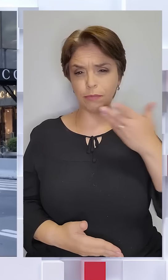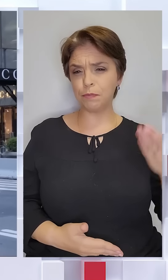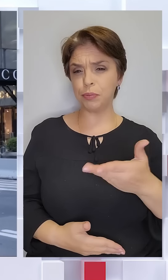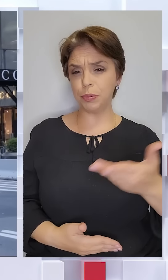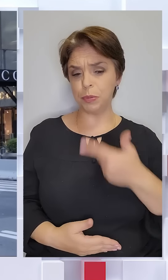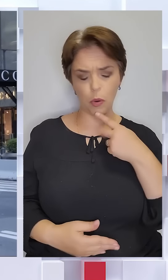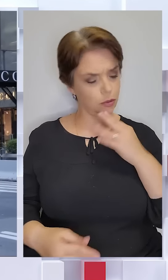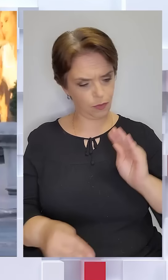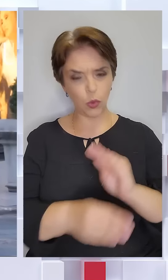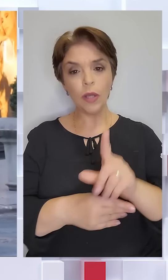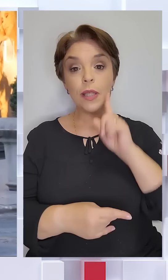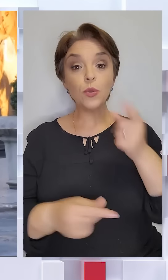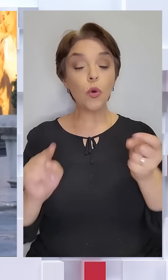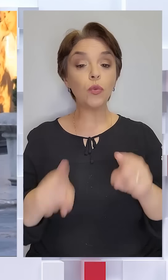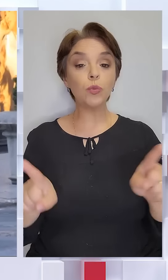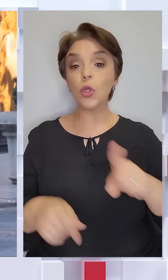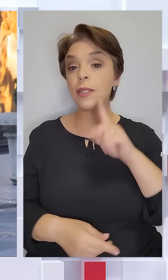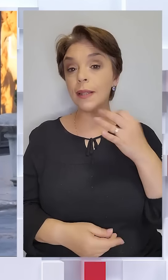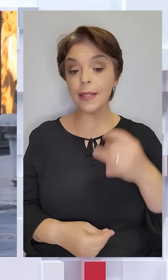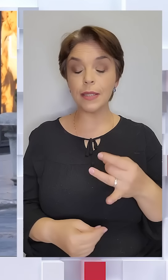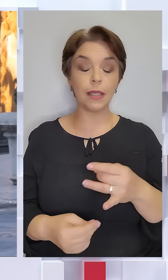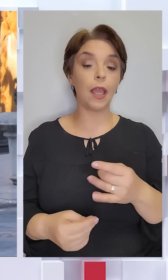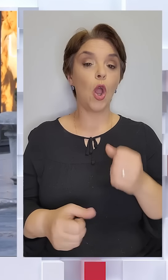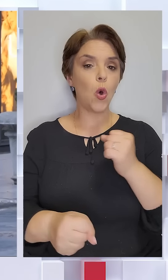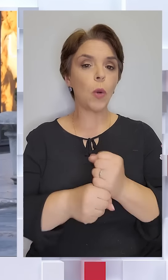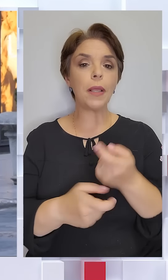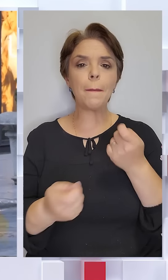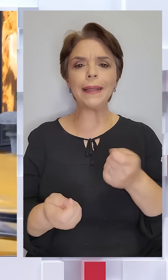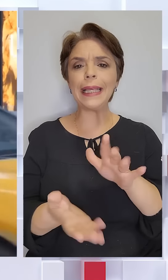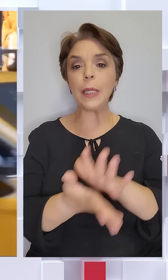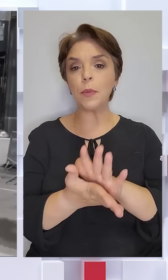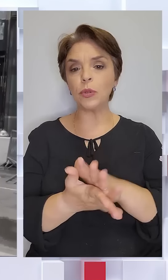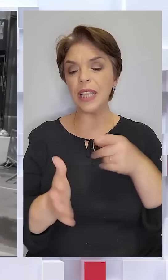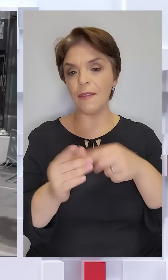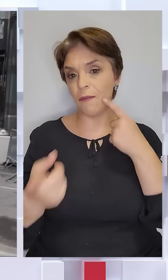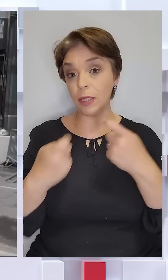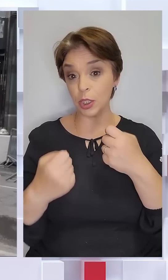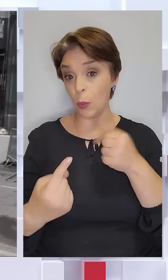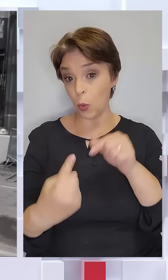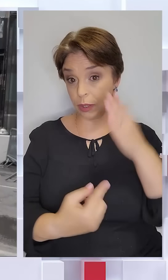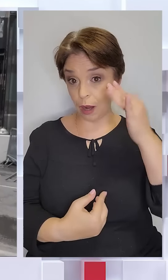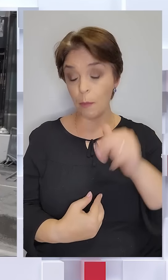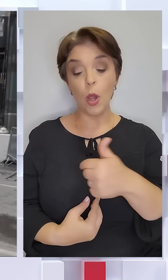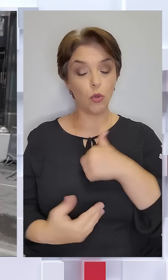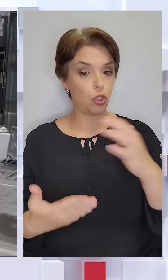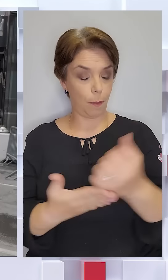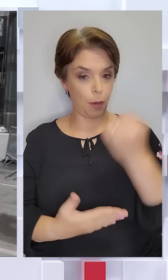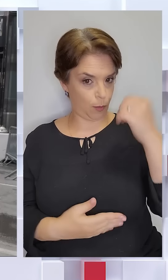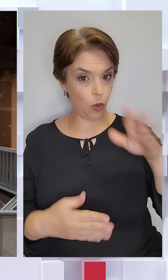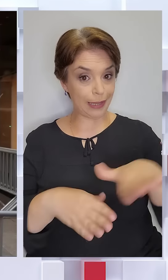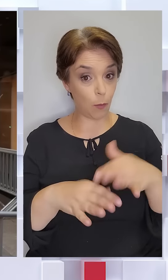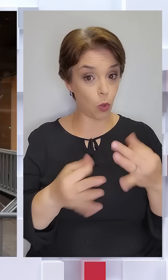він звинувачував його у тому, що Зеленський дослівно робить маленькі брудні вилазки проти Трампа і хоче перемоги